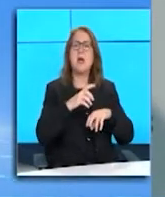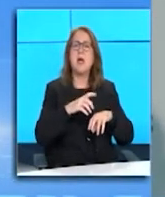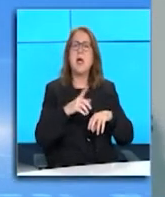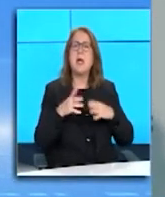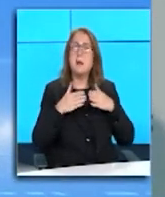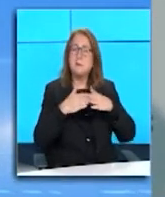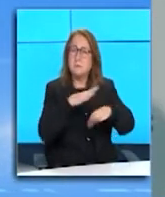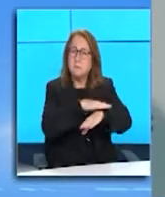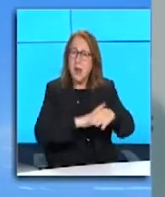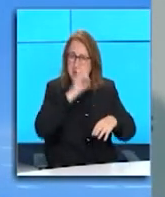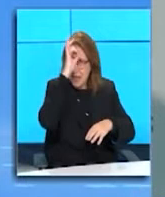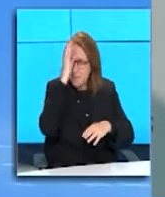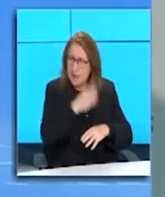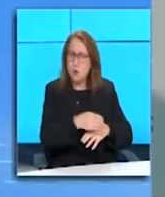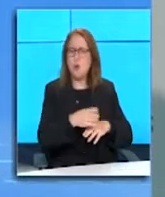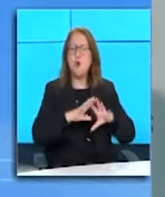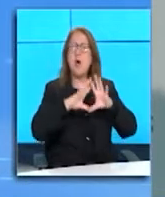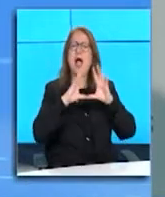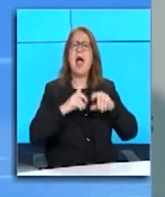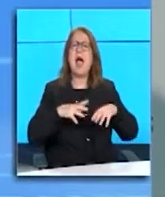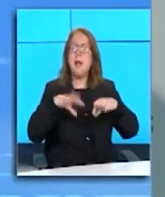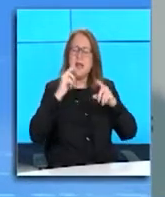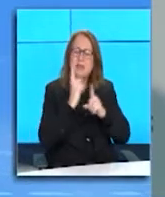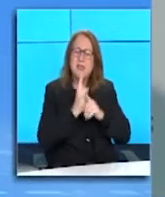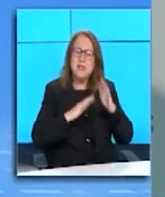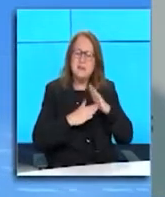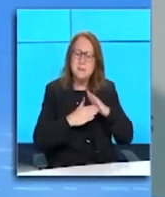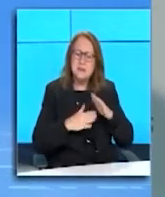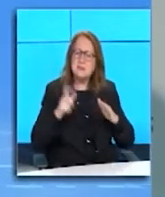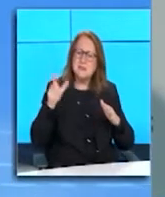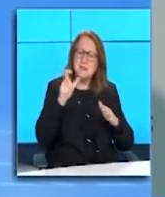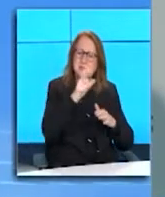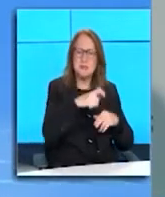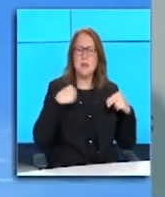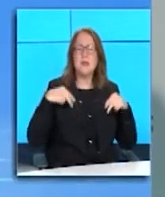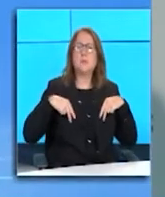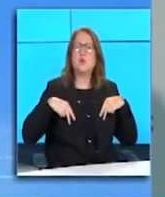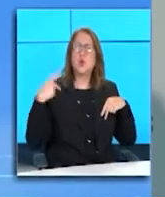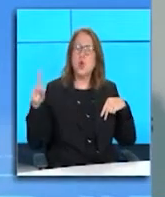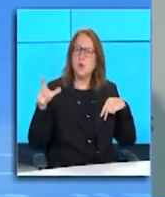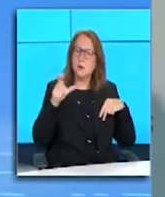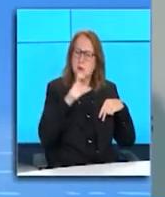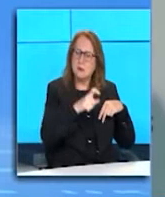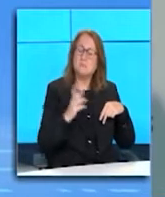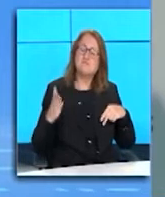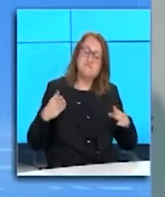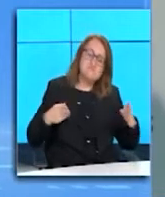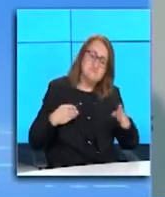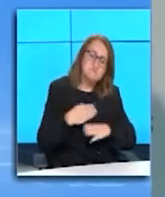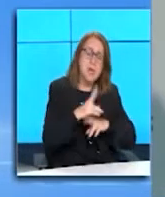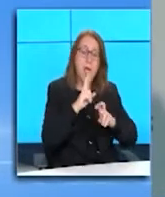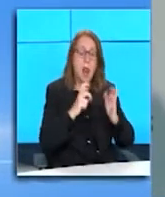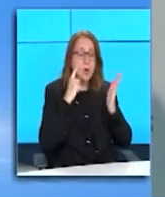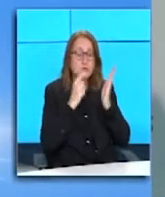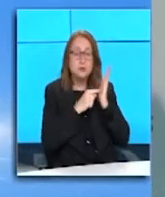Εθνική Αρχή Διαφάνειας και τη Διευπηρεσιακή Μονάδα Ελέγχου της Αγοράς, το Υπουργείο Ανάπτυξης και Επενδύσεων. Τα πρόστιμα για τους παραβάτες, είτε είναι επιχειρήσεις, είτε